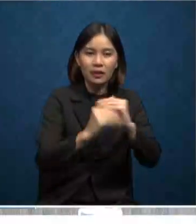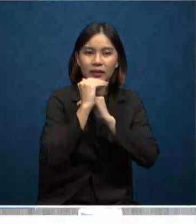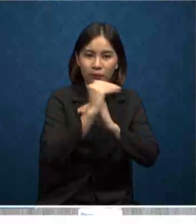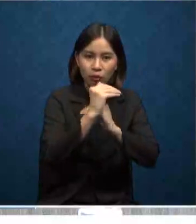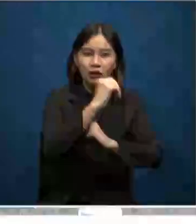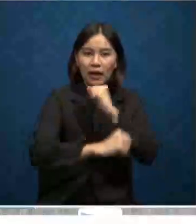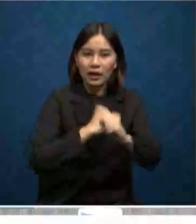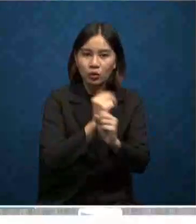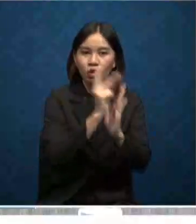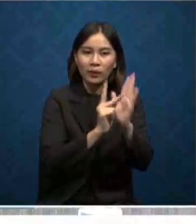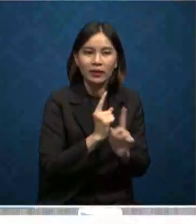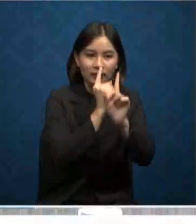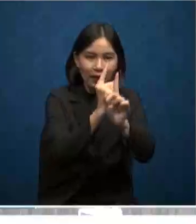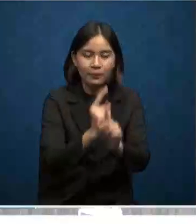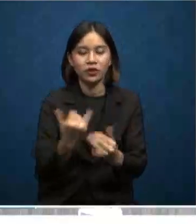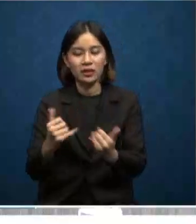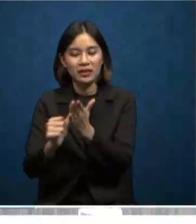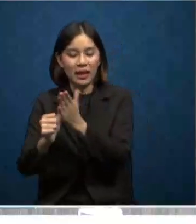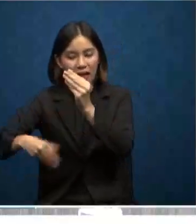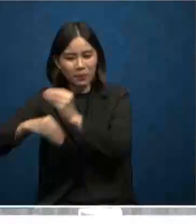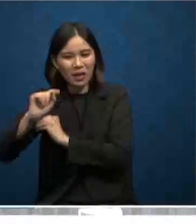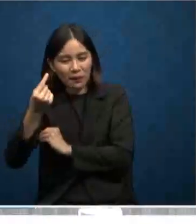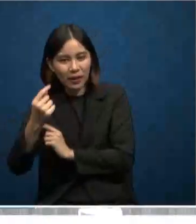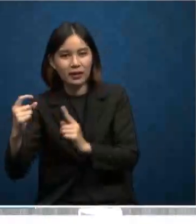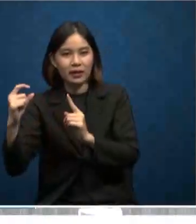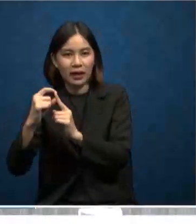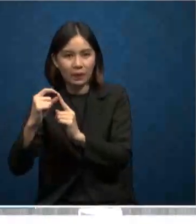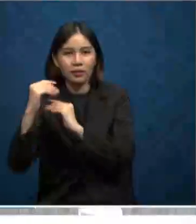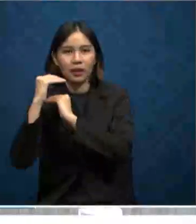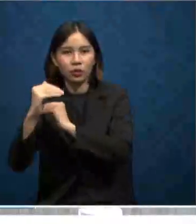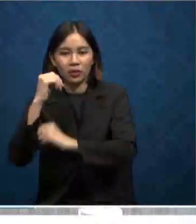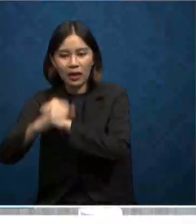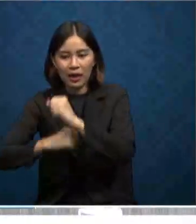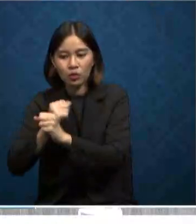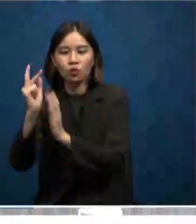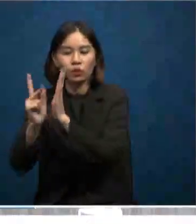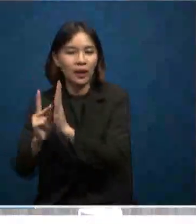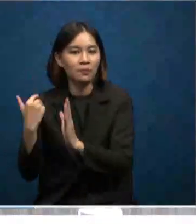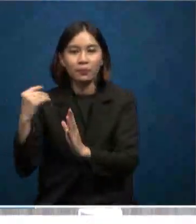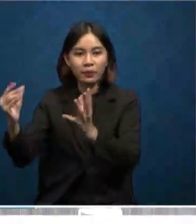ความแต่ที่ท่านแก้เข้ามาเพิ่มเข้ามาเนี่ยไม่มีคำว่าภายใต้กำหนดอายุความ